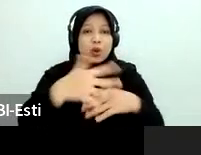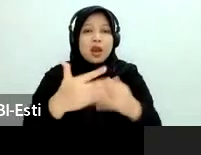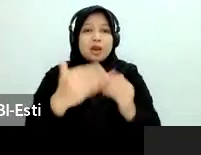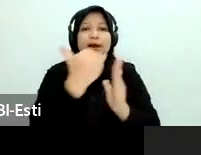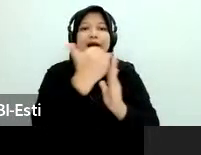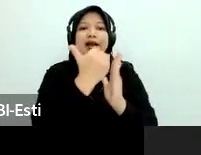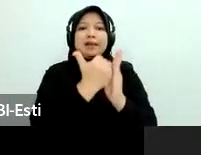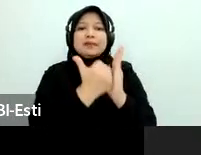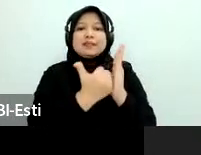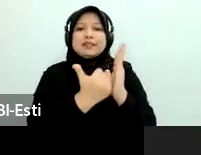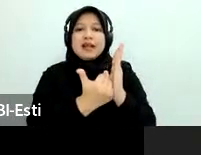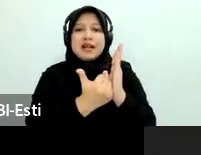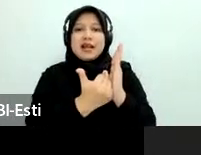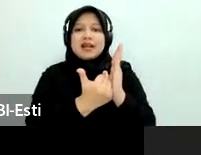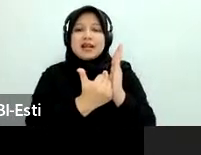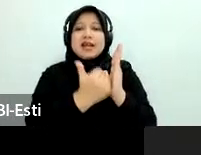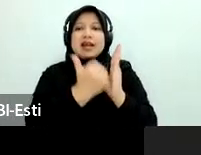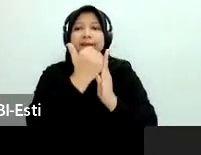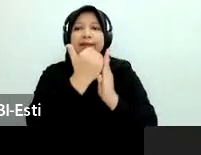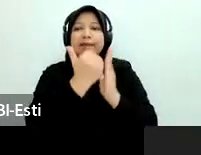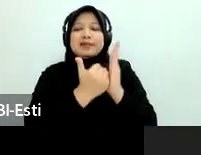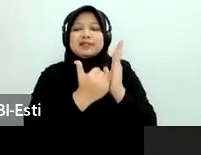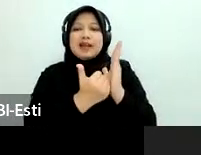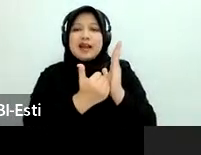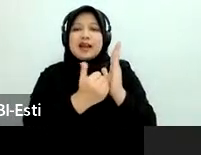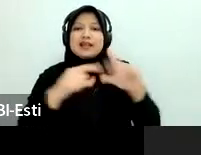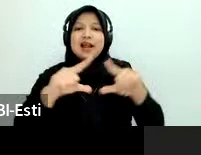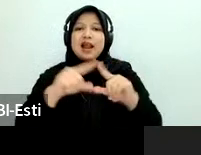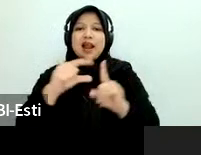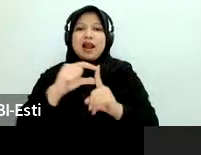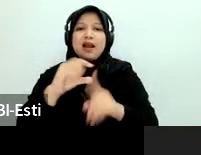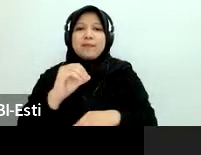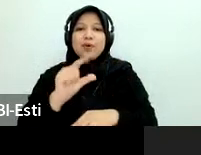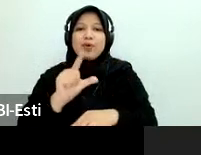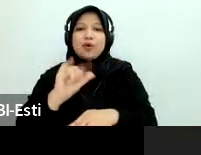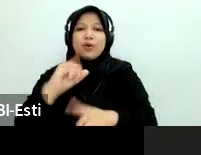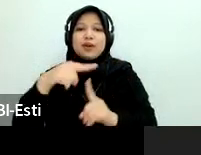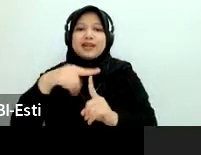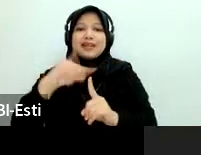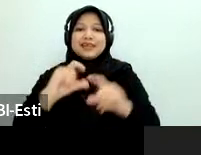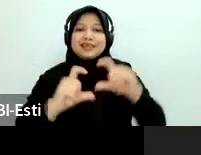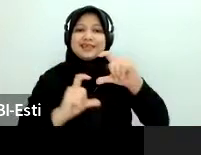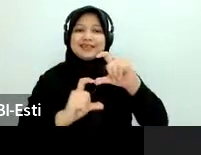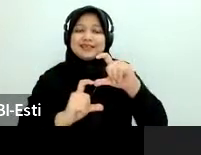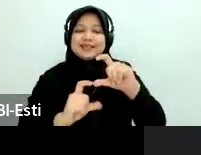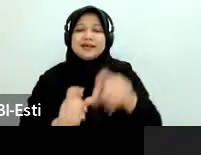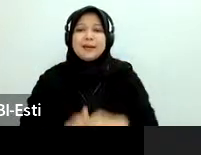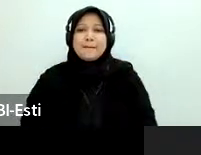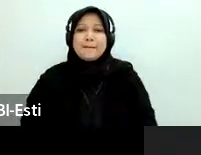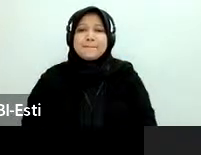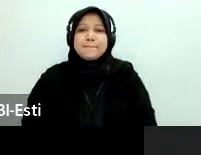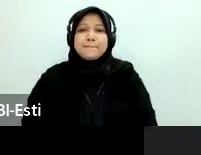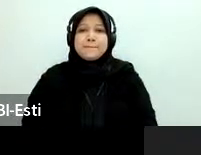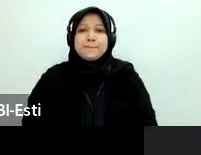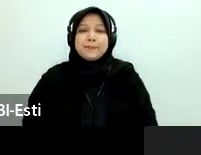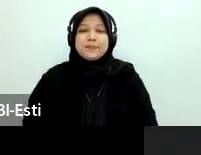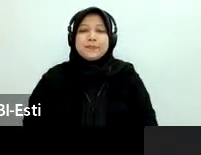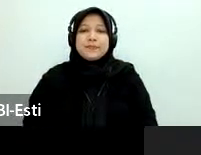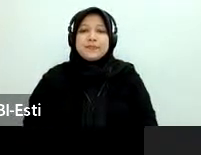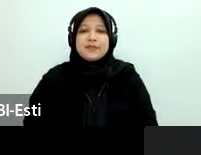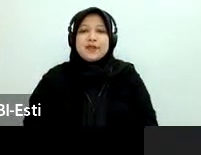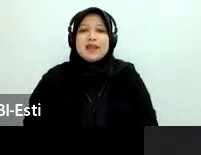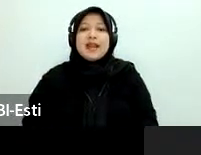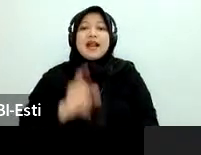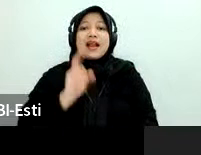ampai apolitis gitu ya jadi logikanya kalau kebijakan